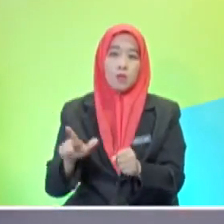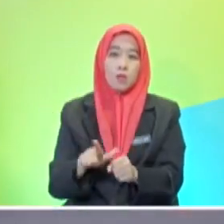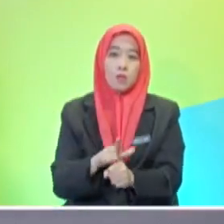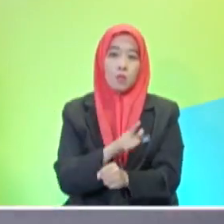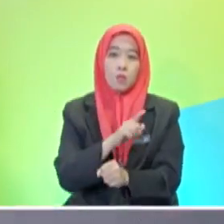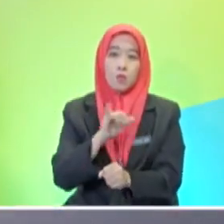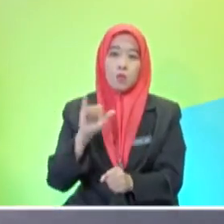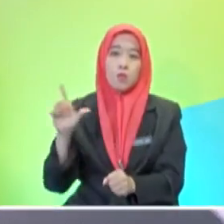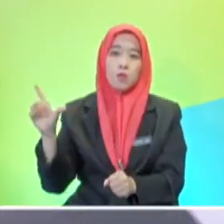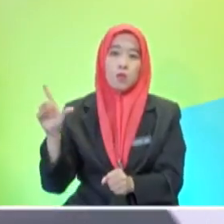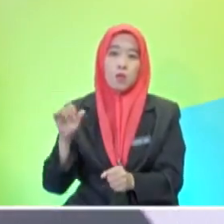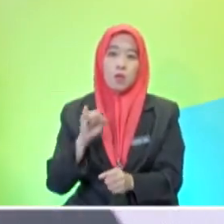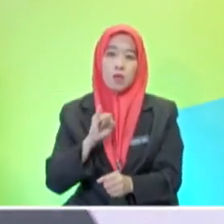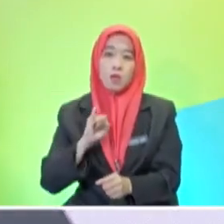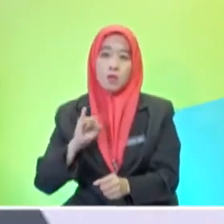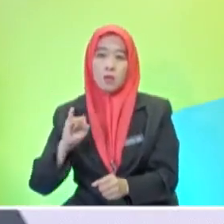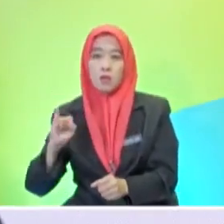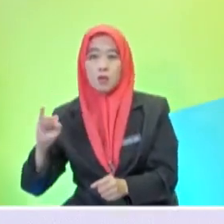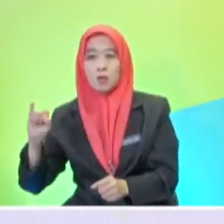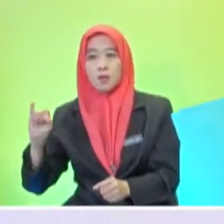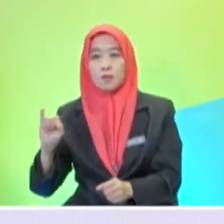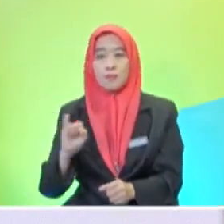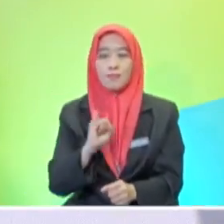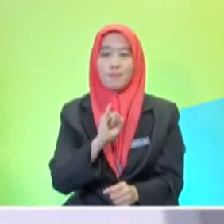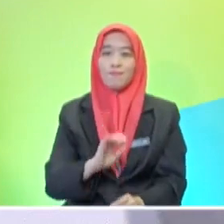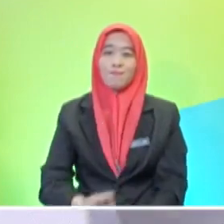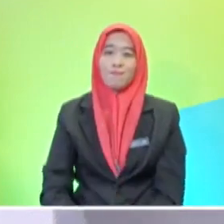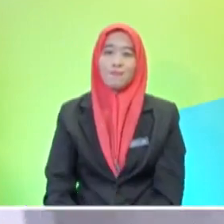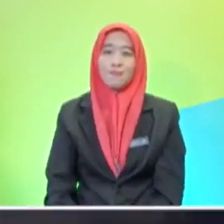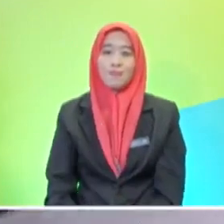ia. Good, Jamika.